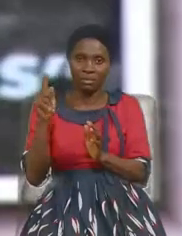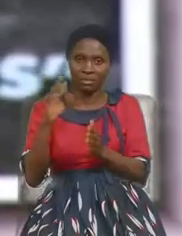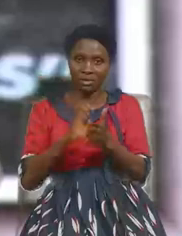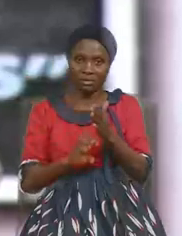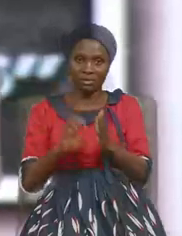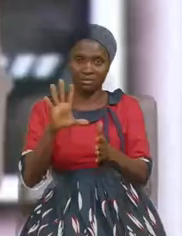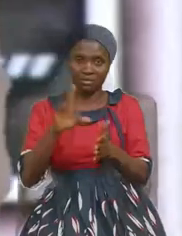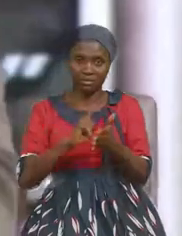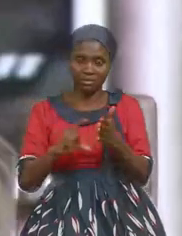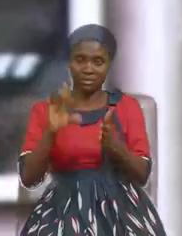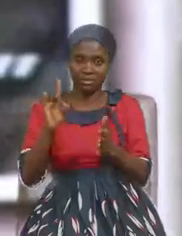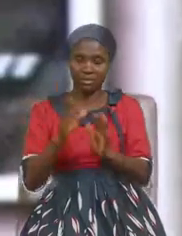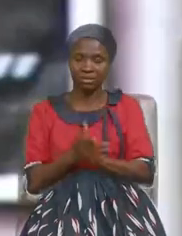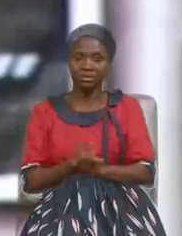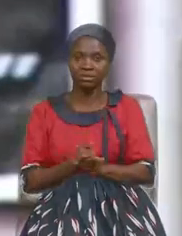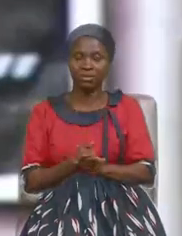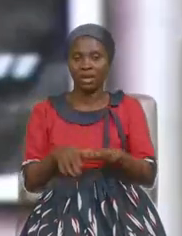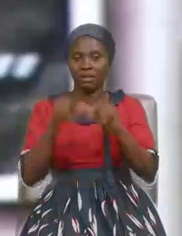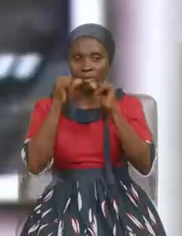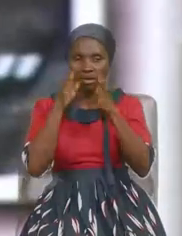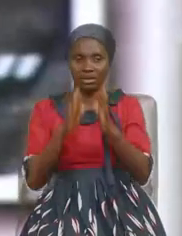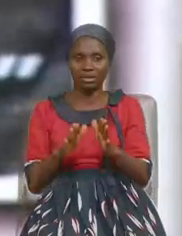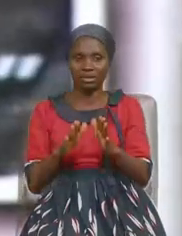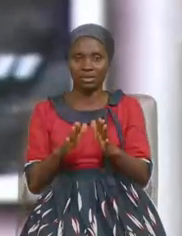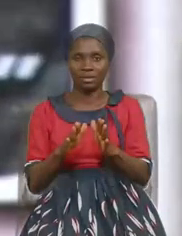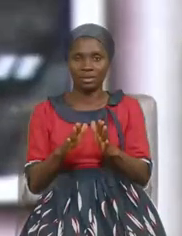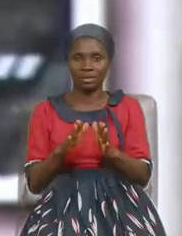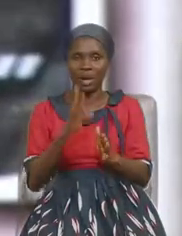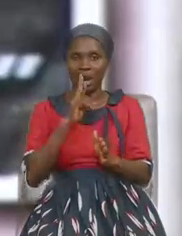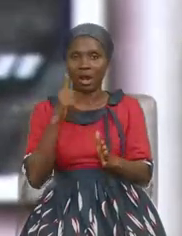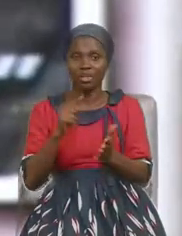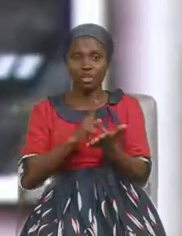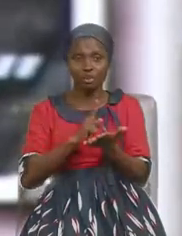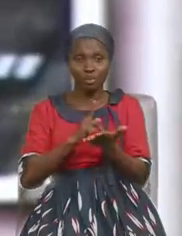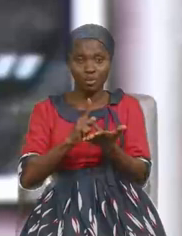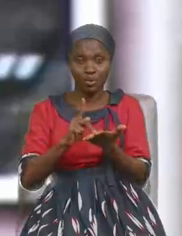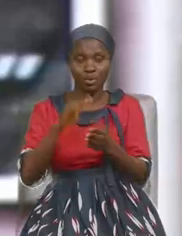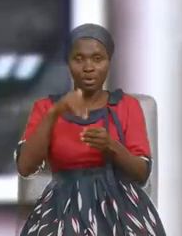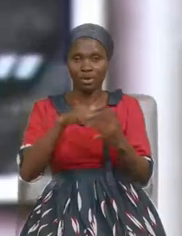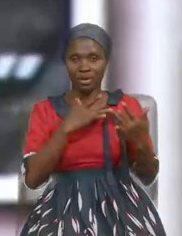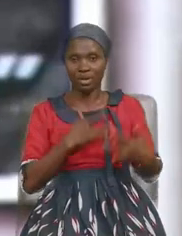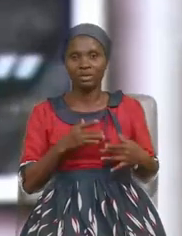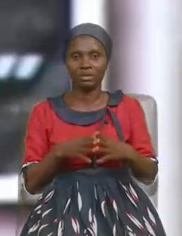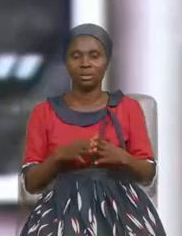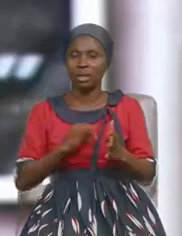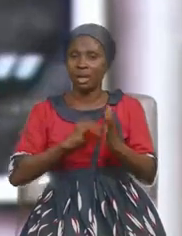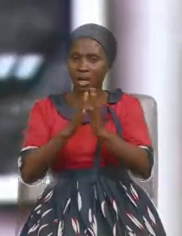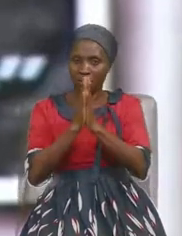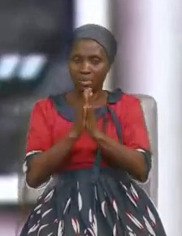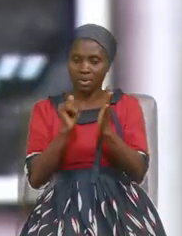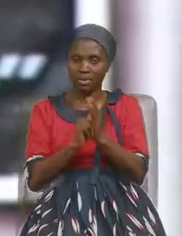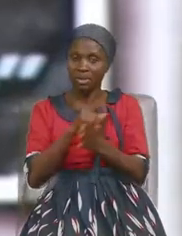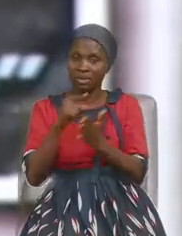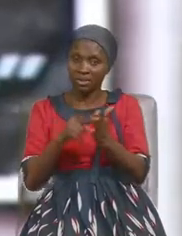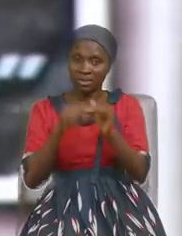8. Heureux ceux qui ont le cœur pur. Je prie que cette bénédiction soit pour toi